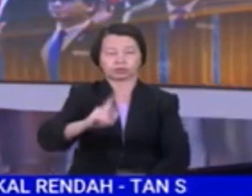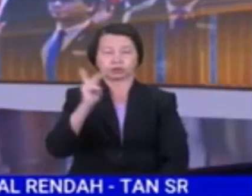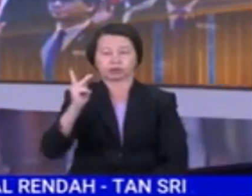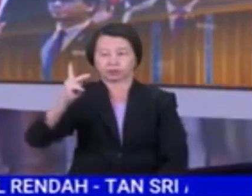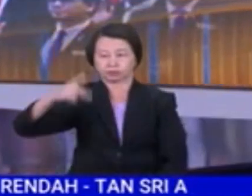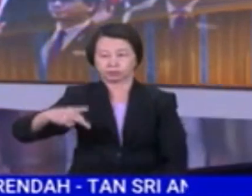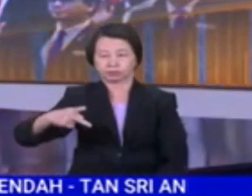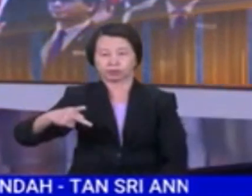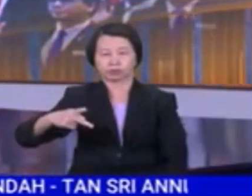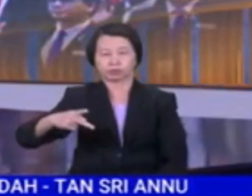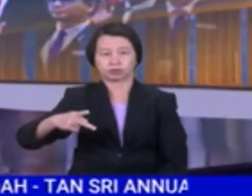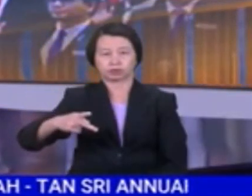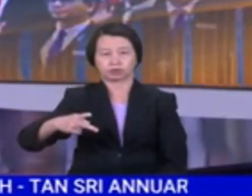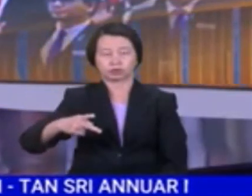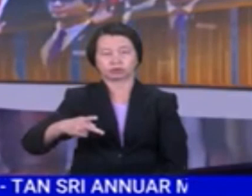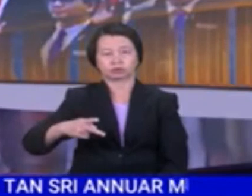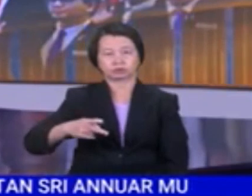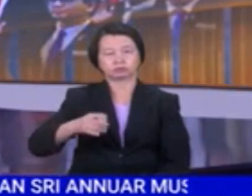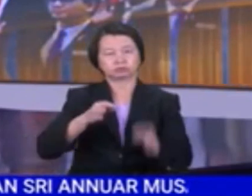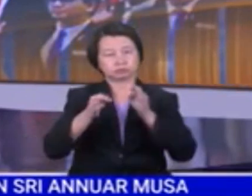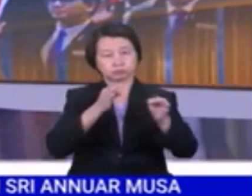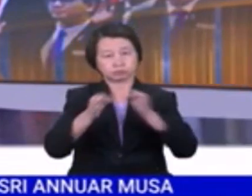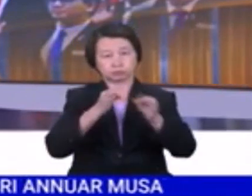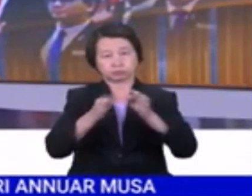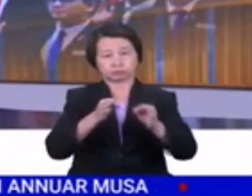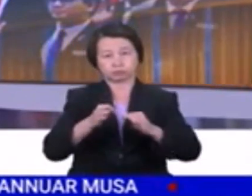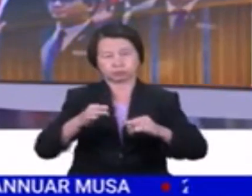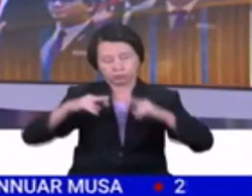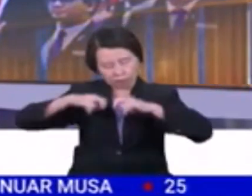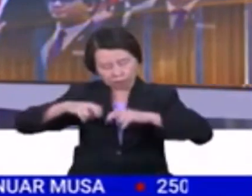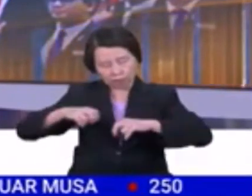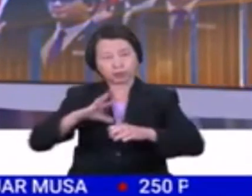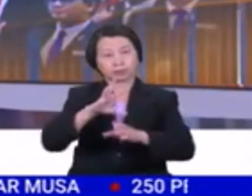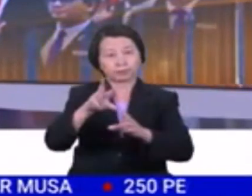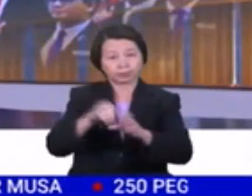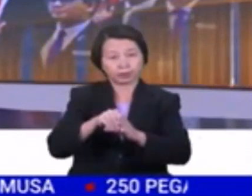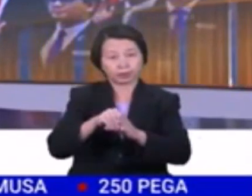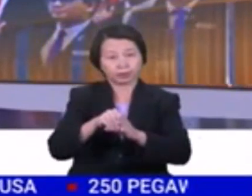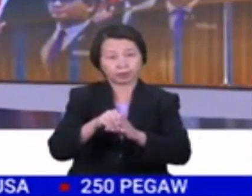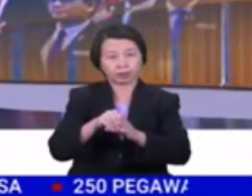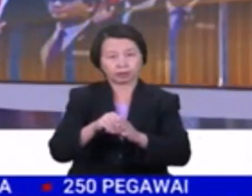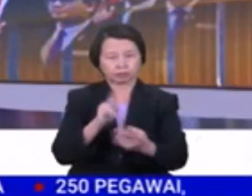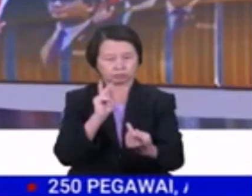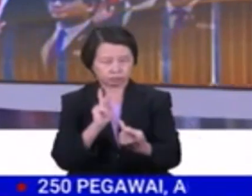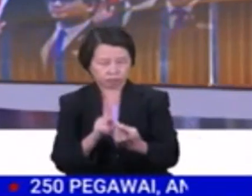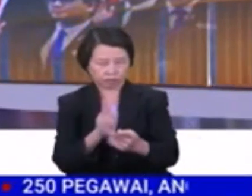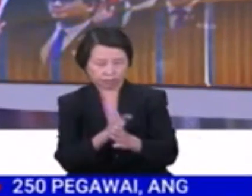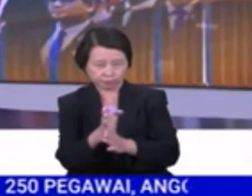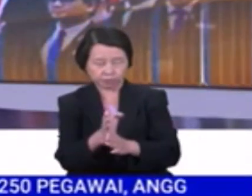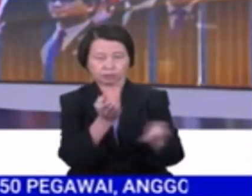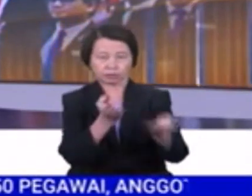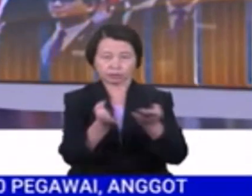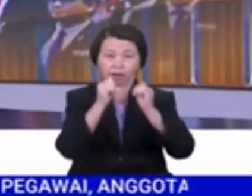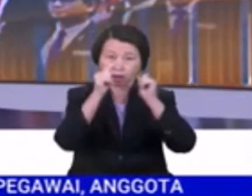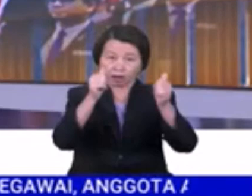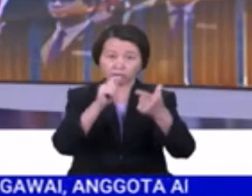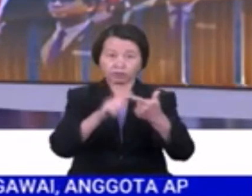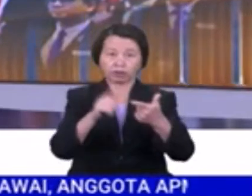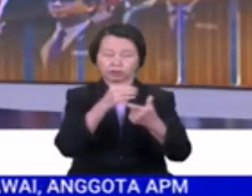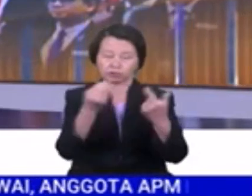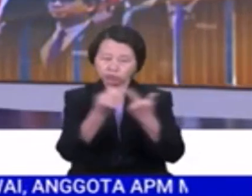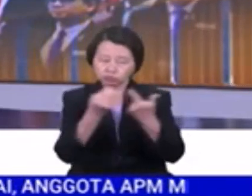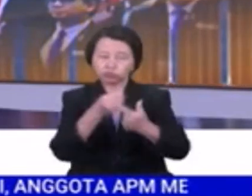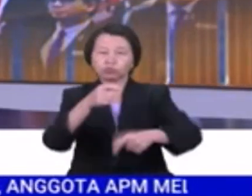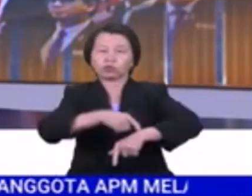Pengarahnya, Datuk Seri Muhammad Syafiq Abdullah menjelaskan kajian itu merangkumi aspek kesesuaian bidang perkhidmatan awam serta